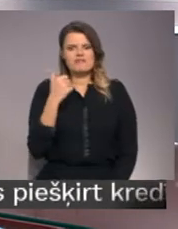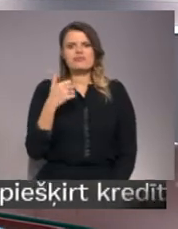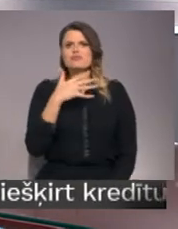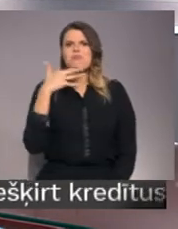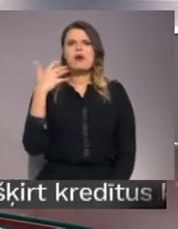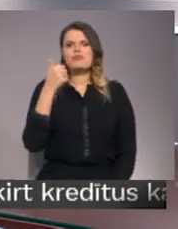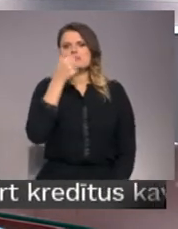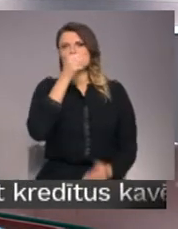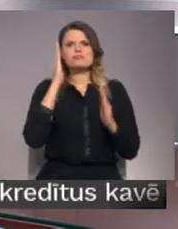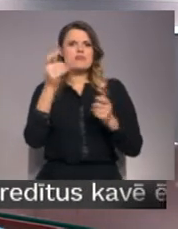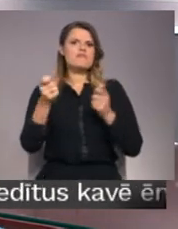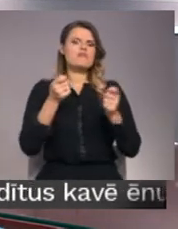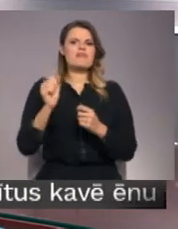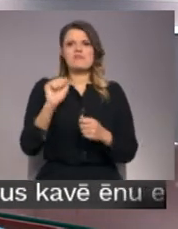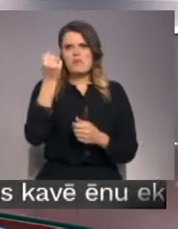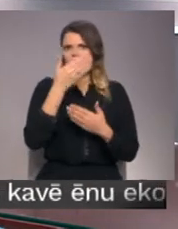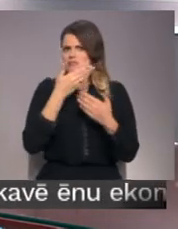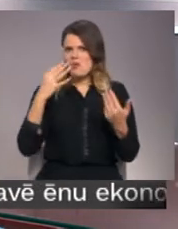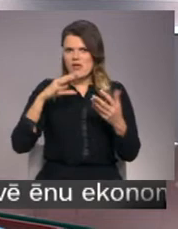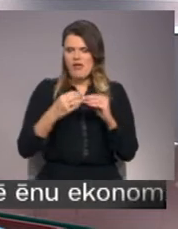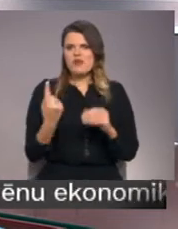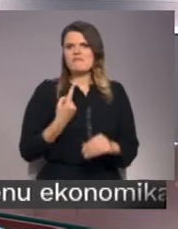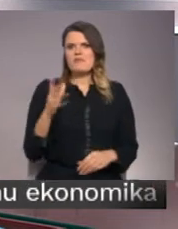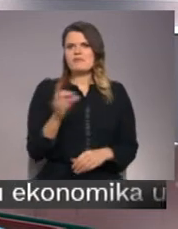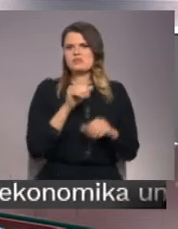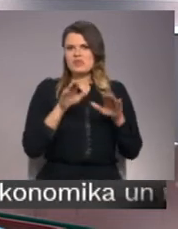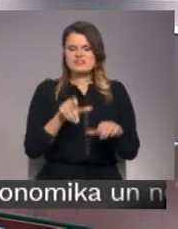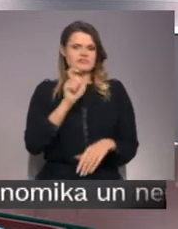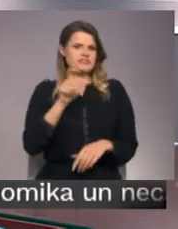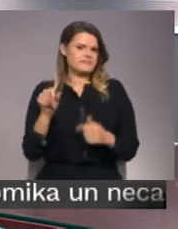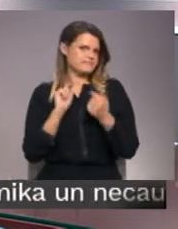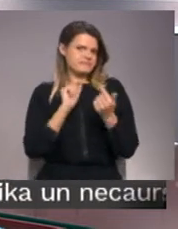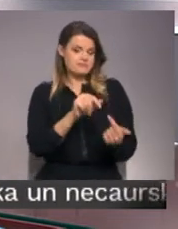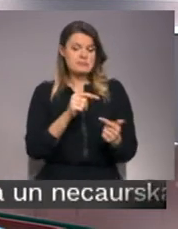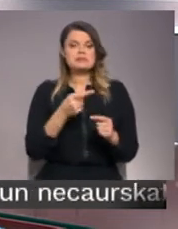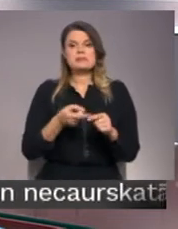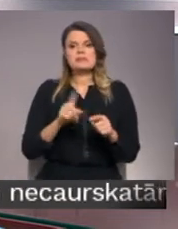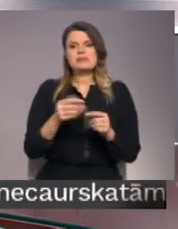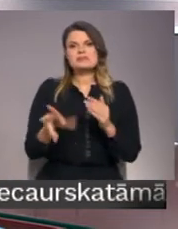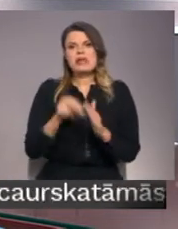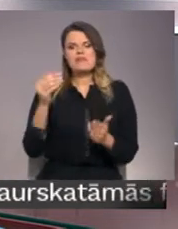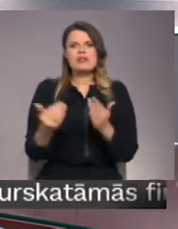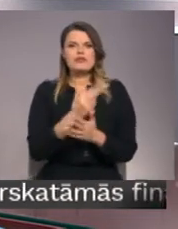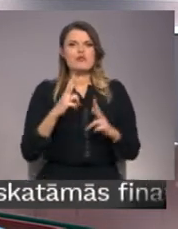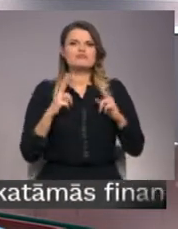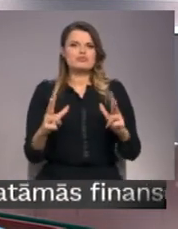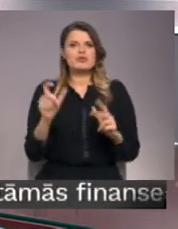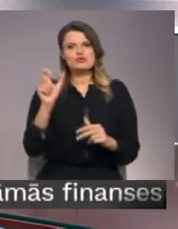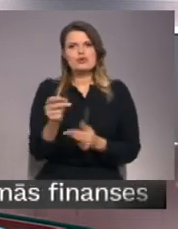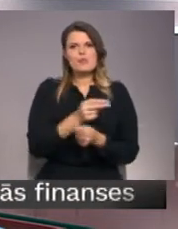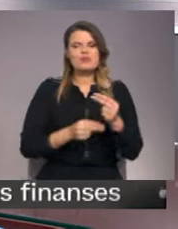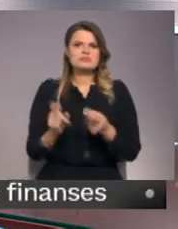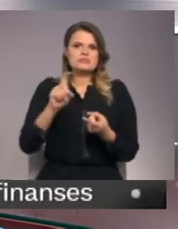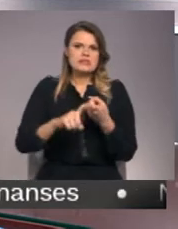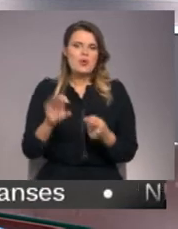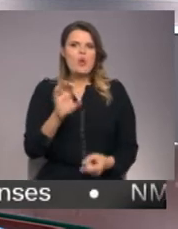vadības stilu un demokrātijas principu neievērošanu. Tajā pašā sēdē tika ievēlēts jaunais priekšsēdētājs ar uzņēmējdarbību saistītājs